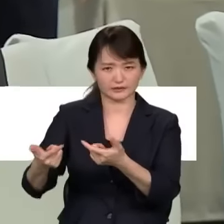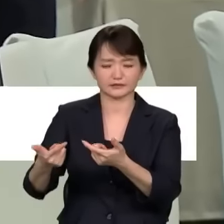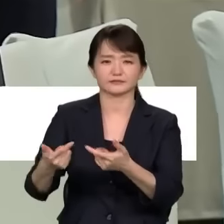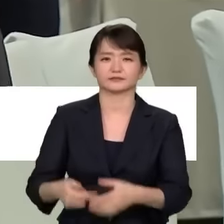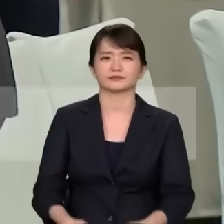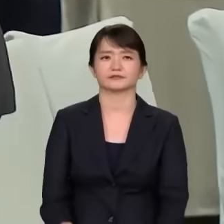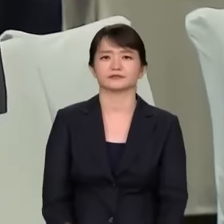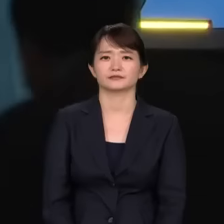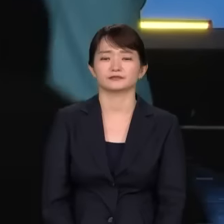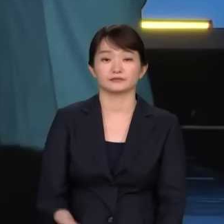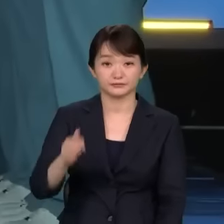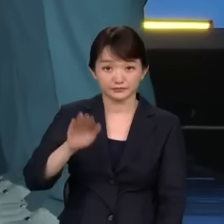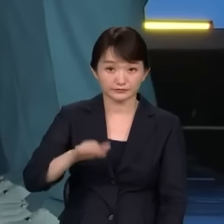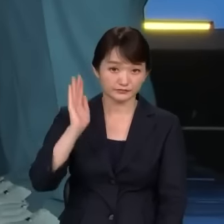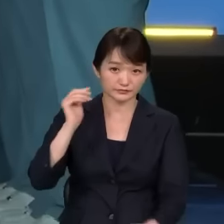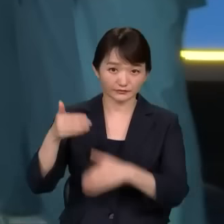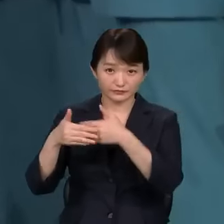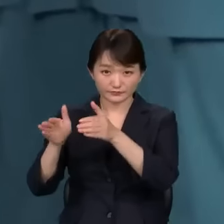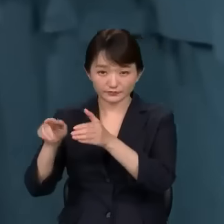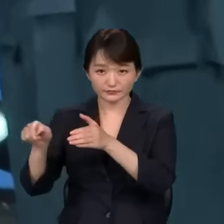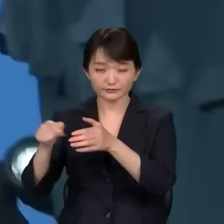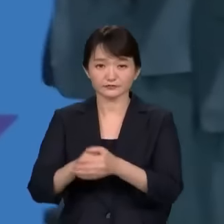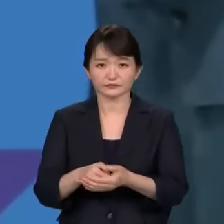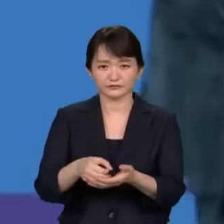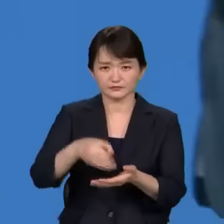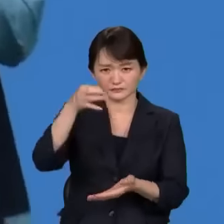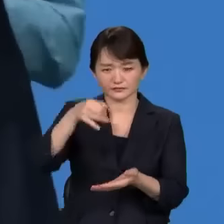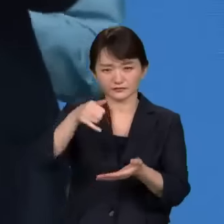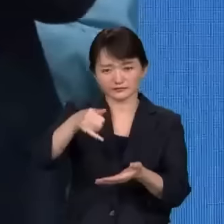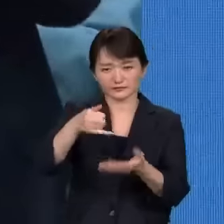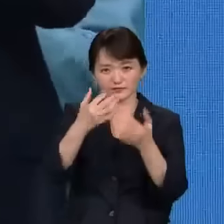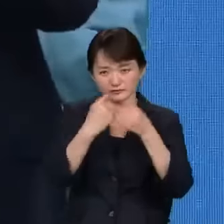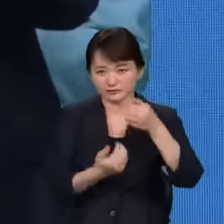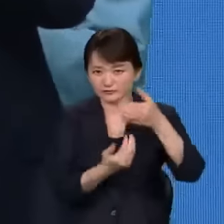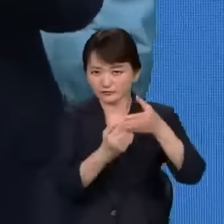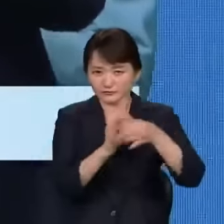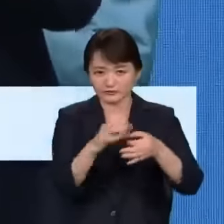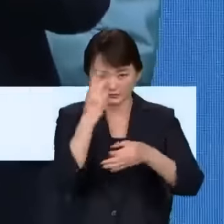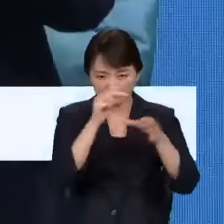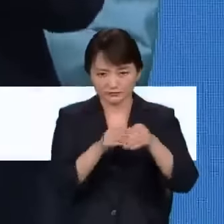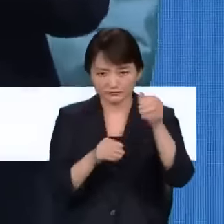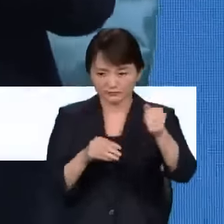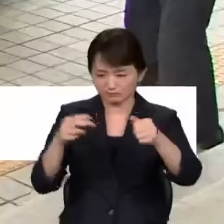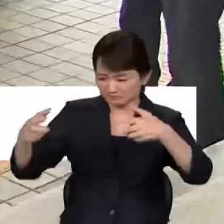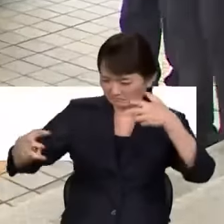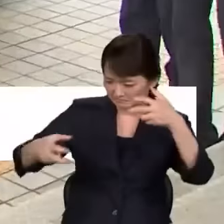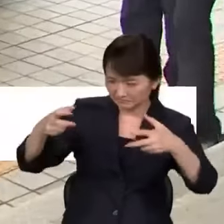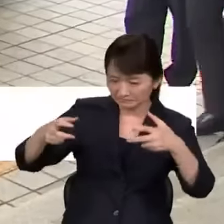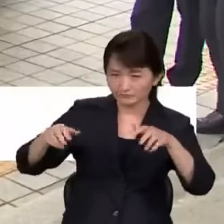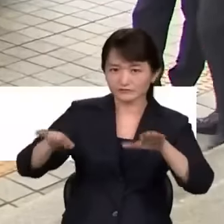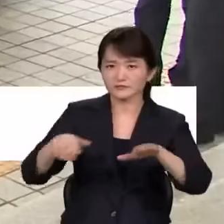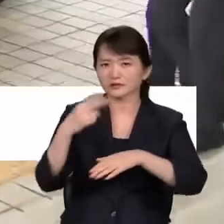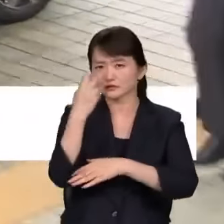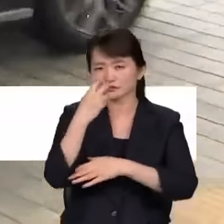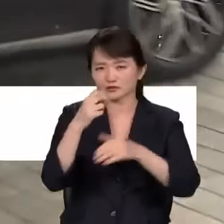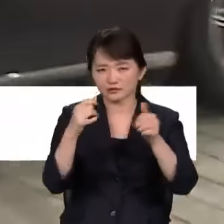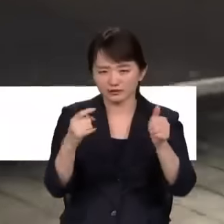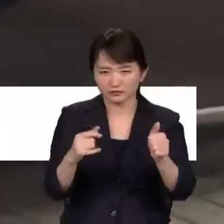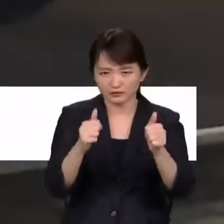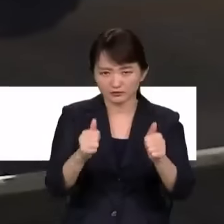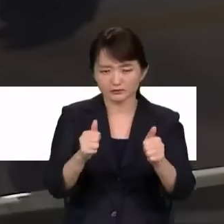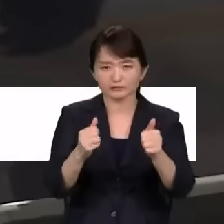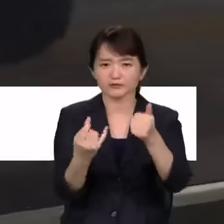있습니다. 하지만 대통령실은 명품백 사건 수사 과정에서 이원석 총장과 각을 세웠던 만큼 이번 수사심의위원회